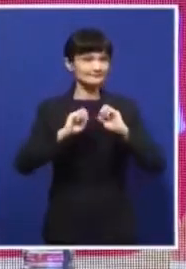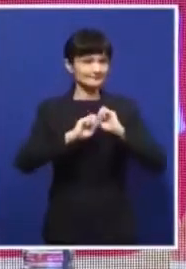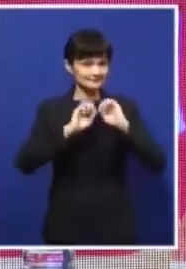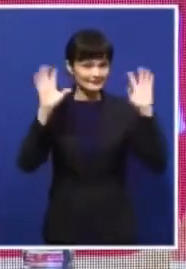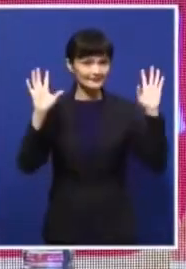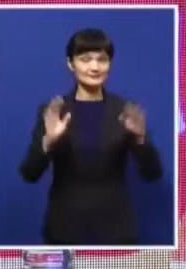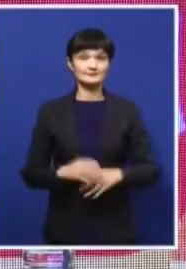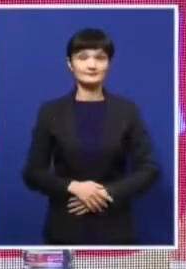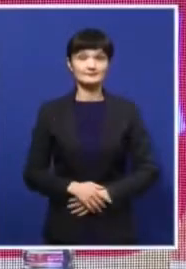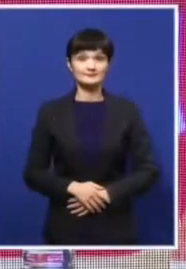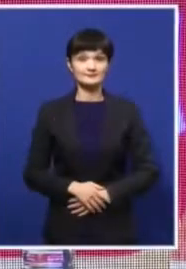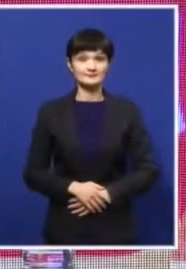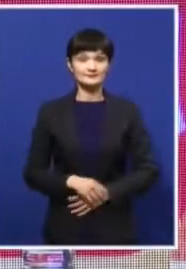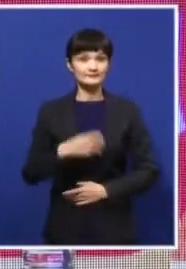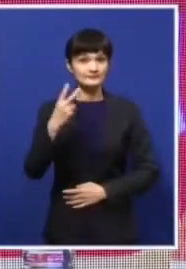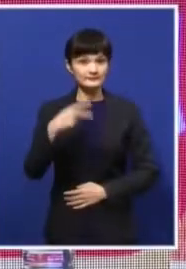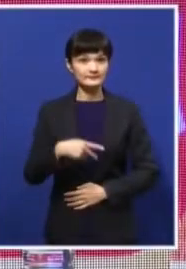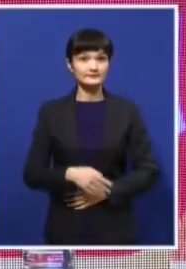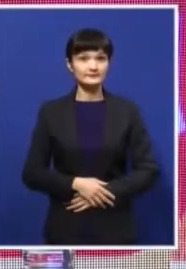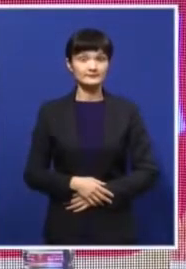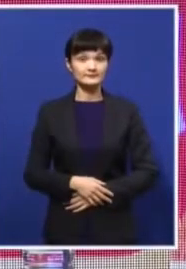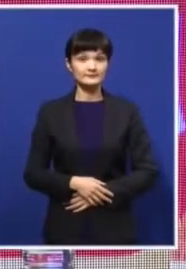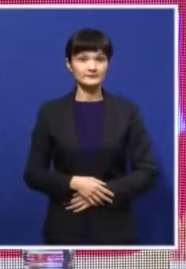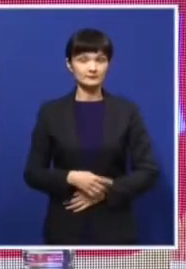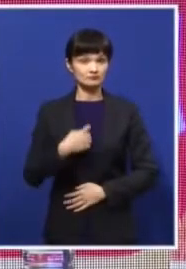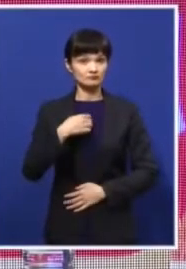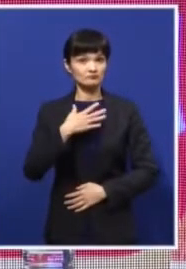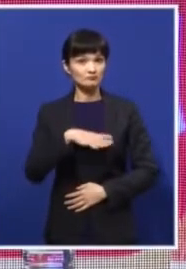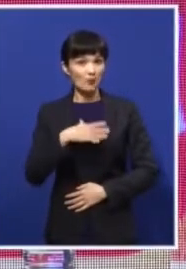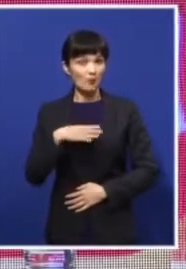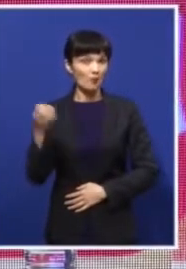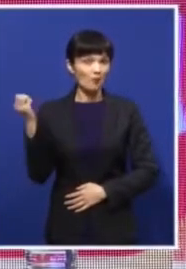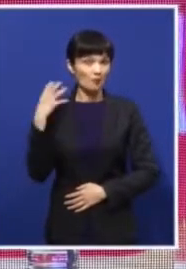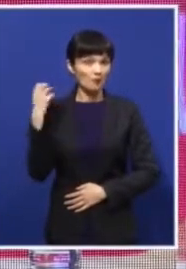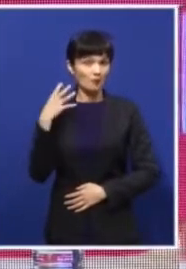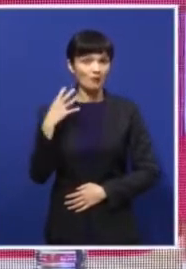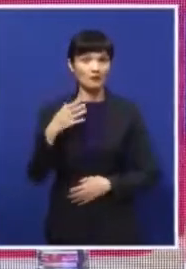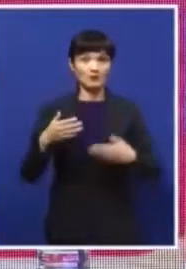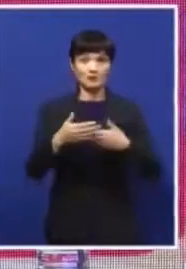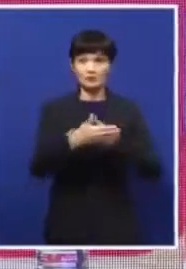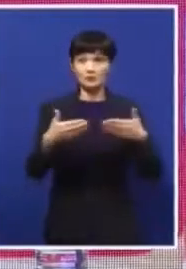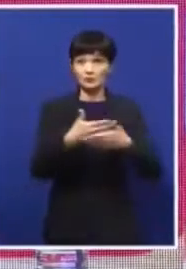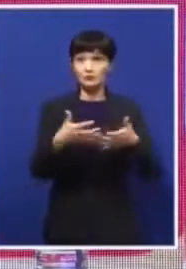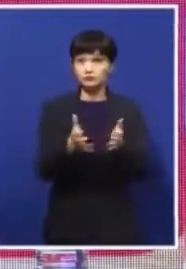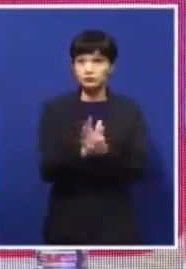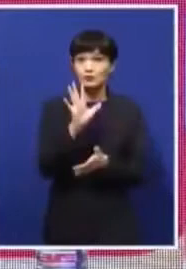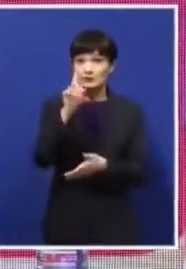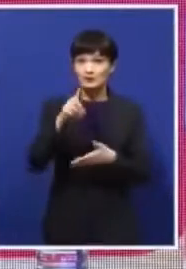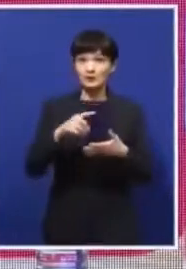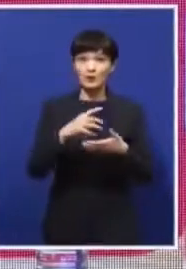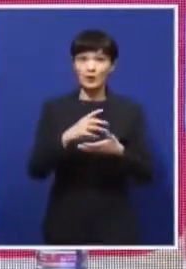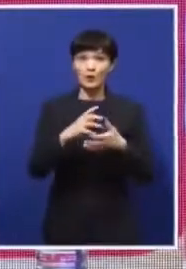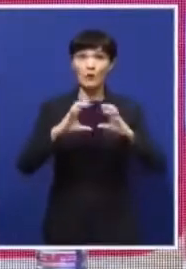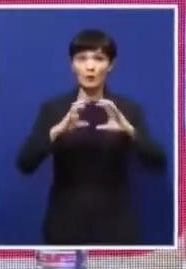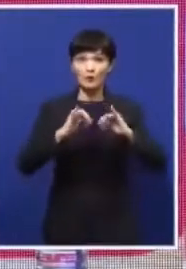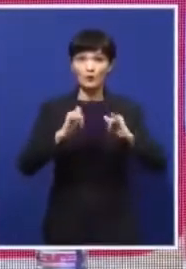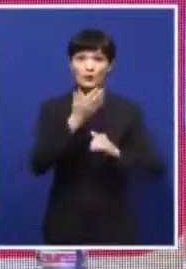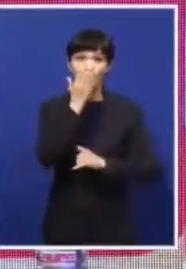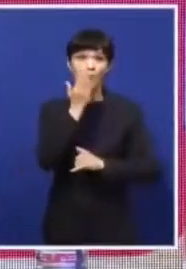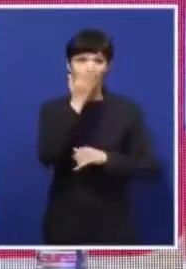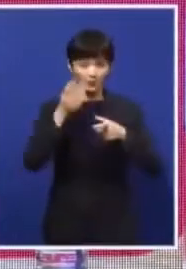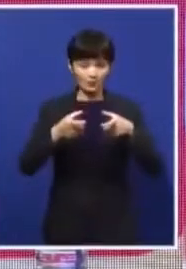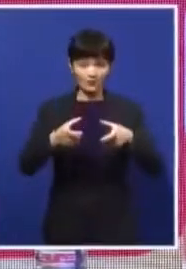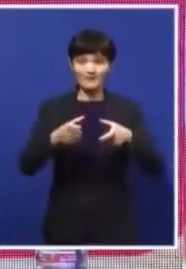还有据我了解，交通部呢有一个国旅券呢，有1000块的国旅券，